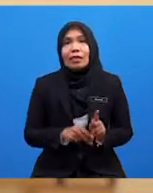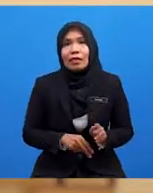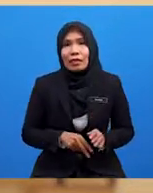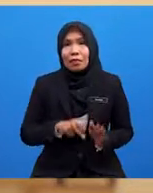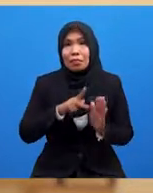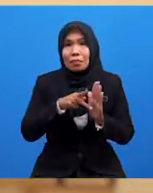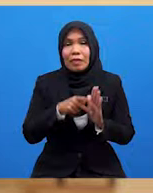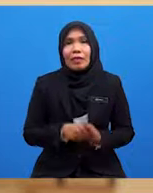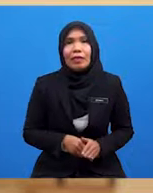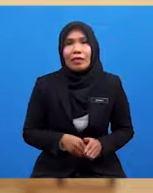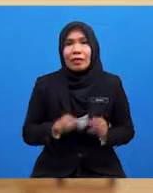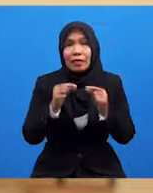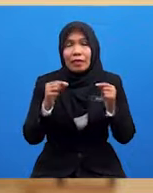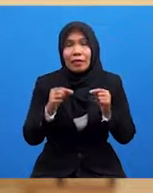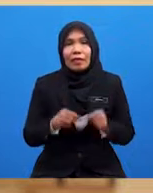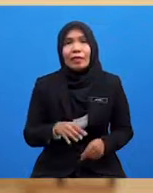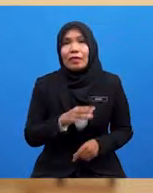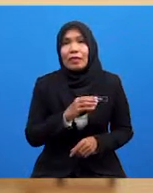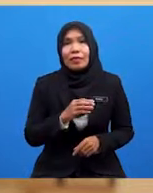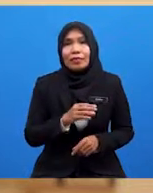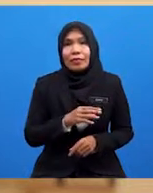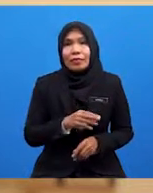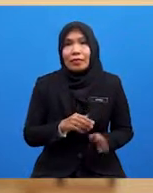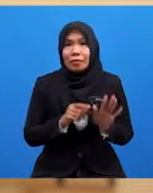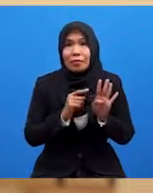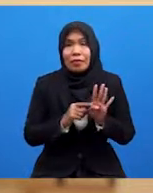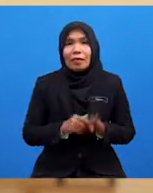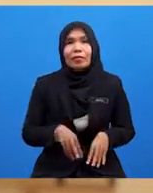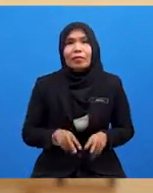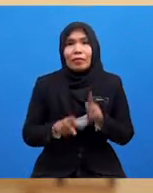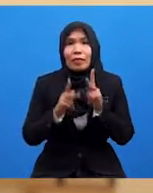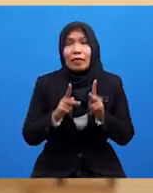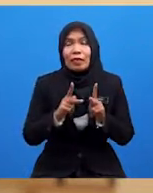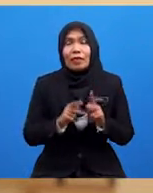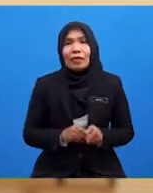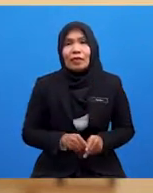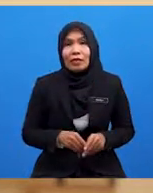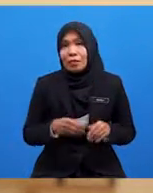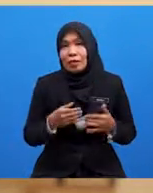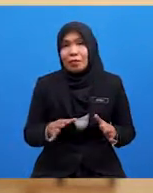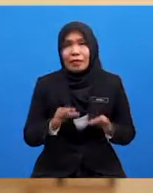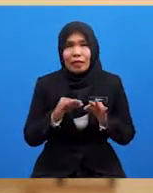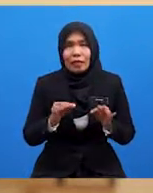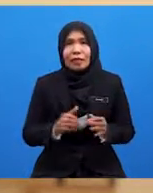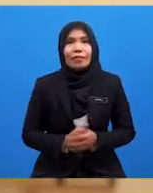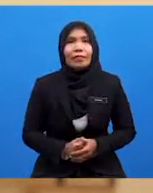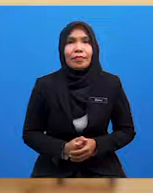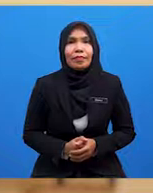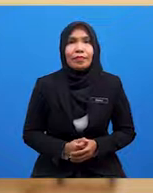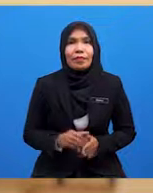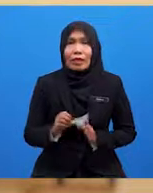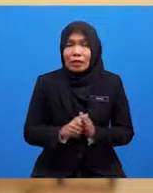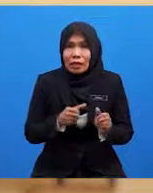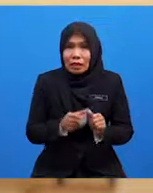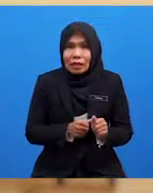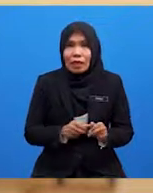frasa. Yang keempat, kata pasca kata. Untuk perhatian pelajar, setiap kelompok